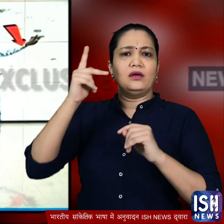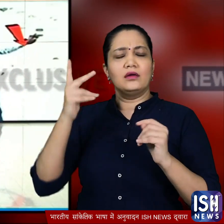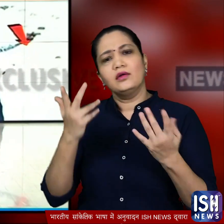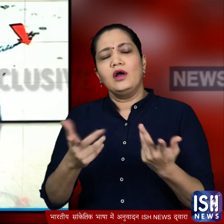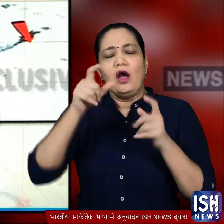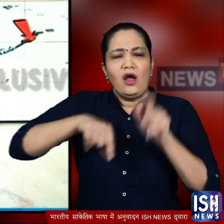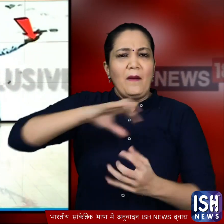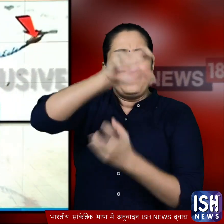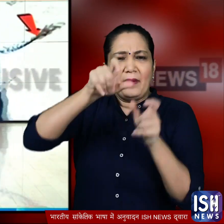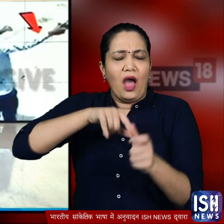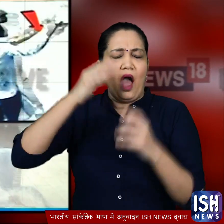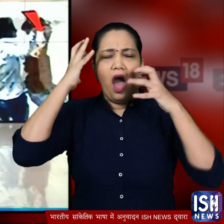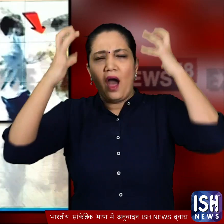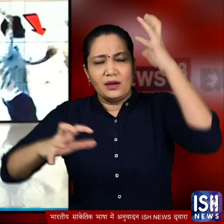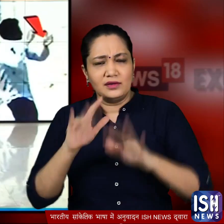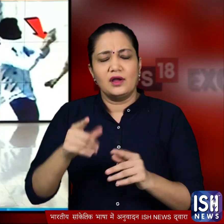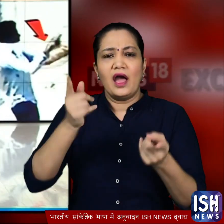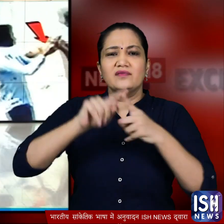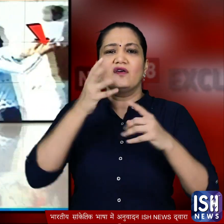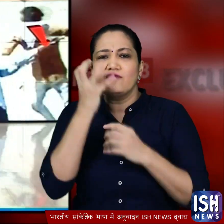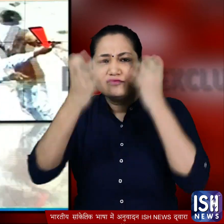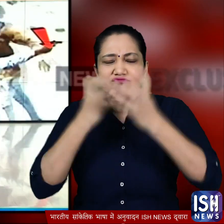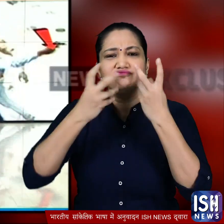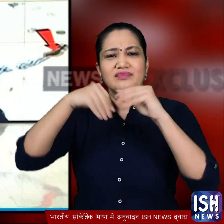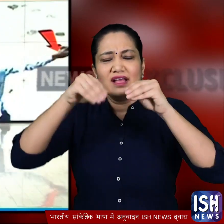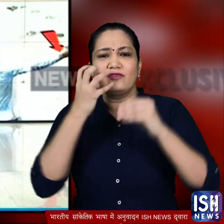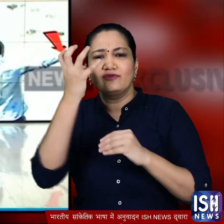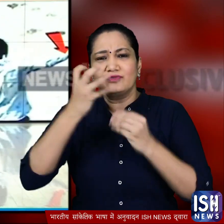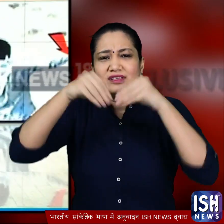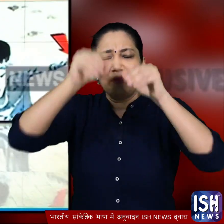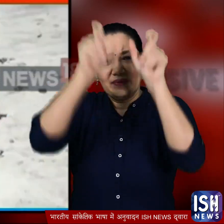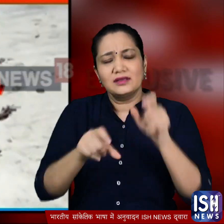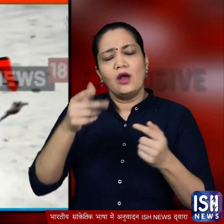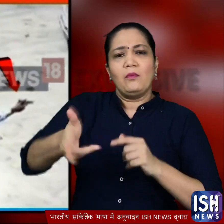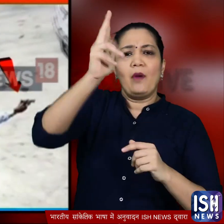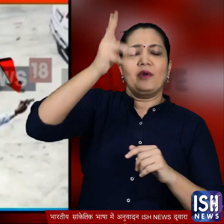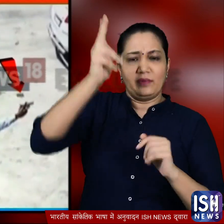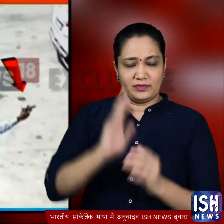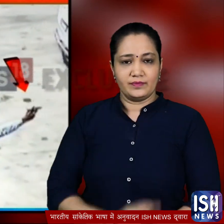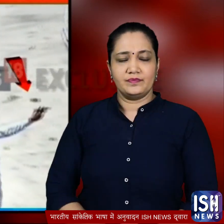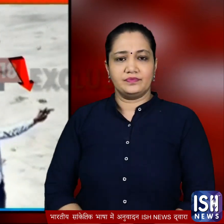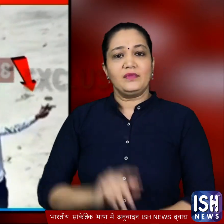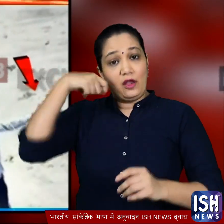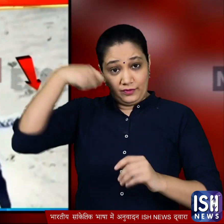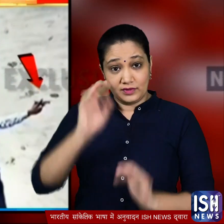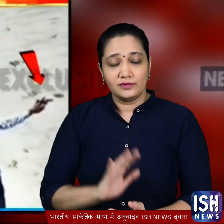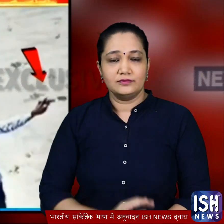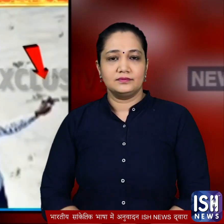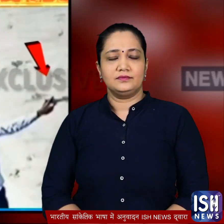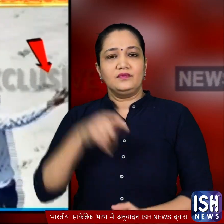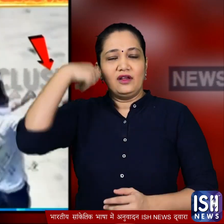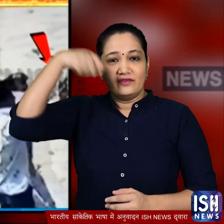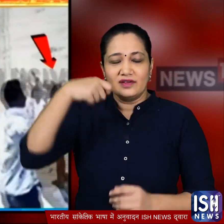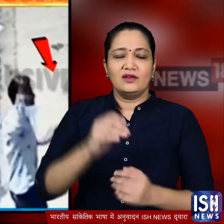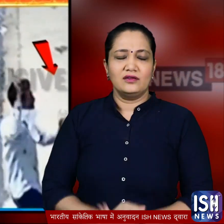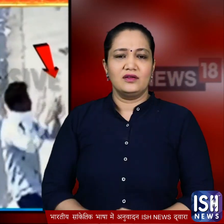मच गया। इन हमलावरों ने इलाके के एक फल कारोबारी को निशाना बनाते हुए गोलीबारी की, जिसका वीडियो भी सामने आया। इस वीडियो में